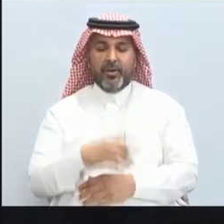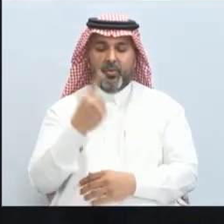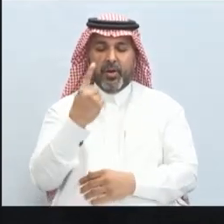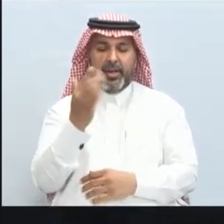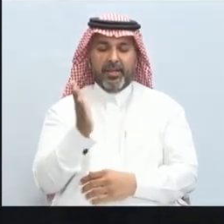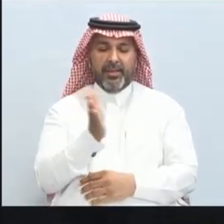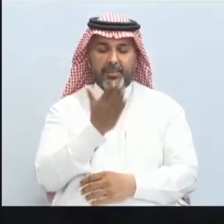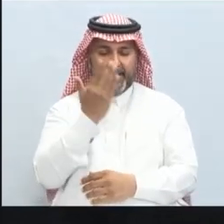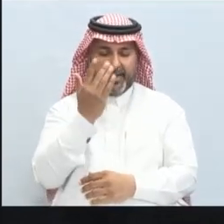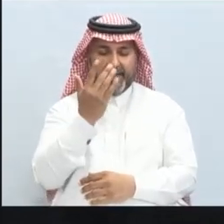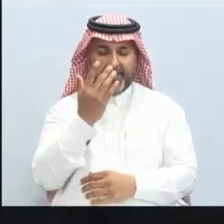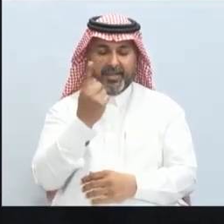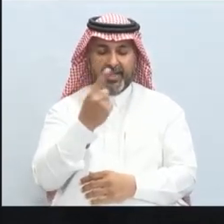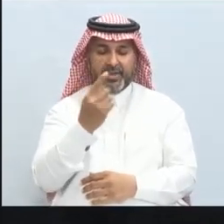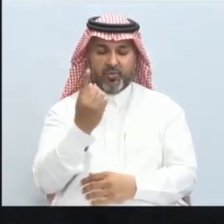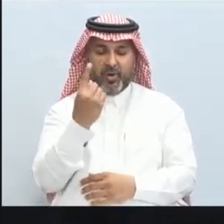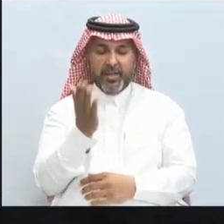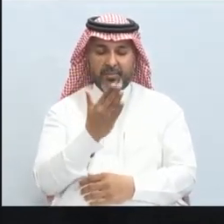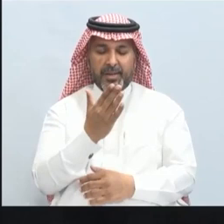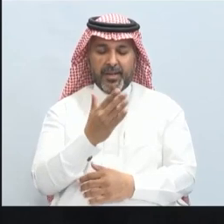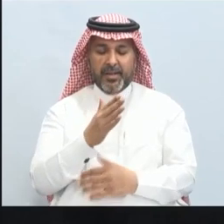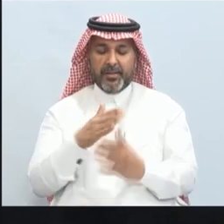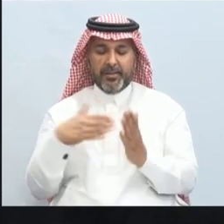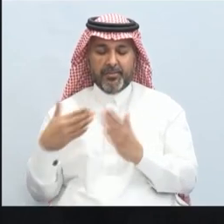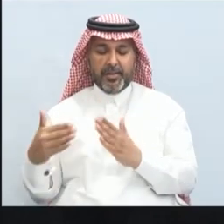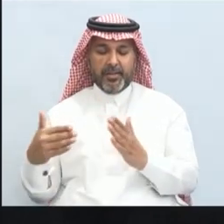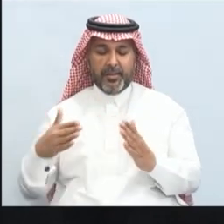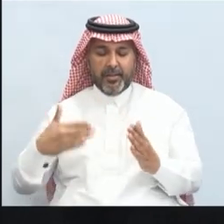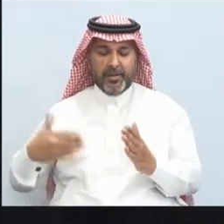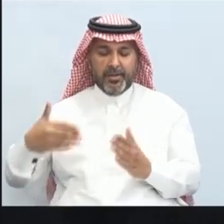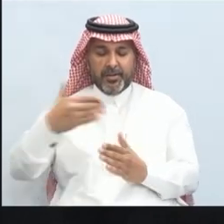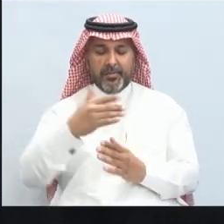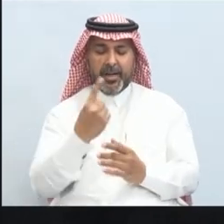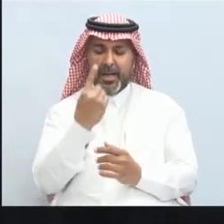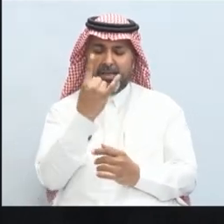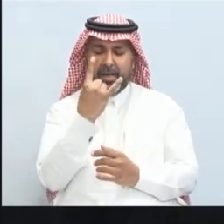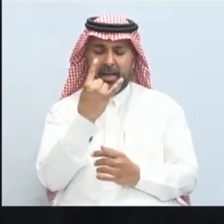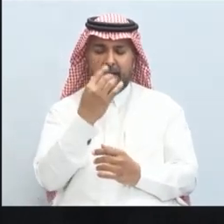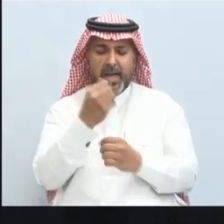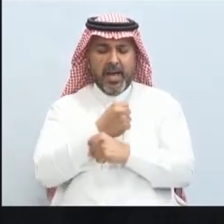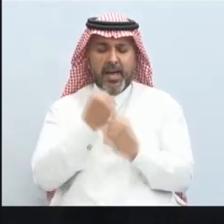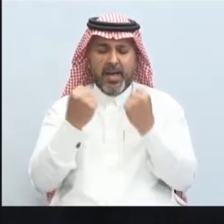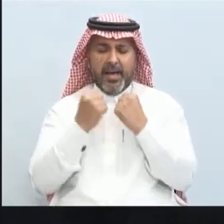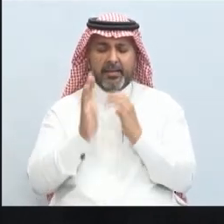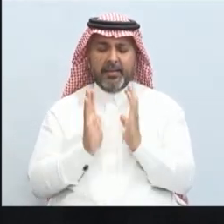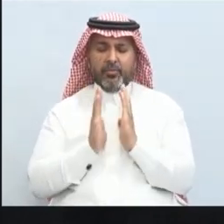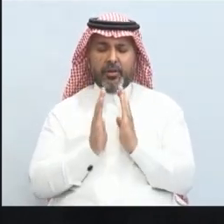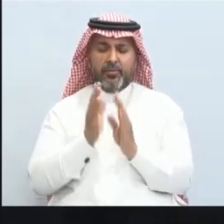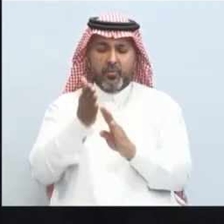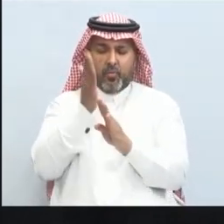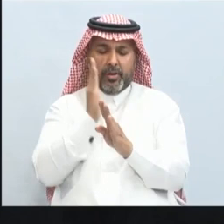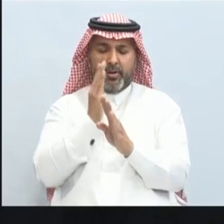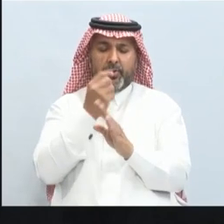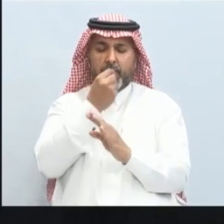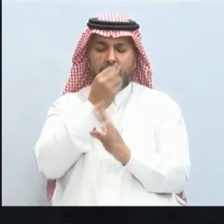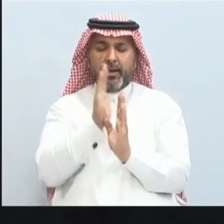لاعبين تستطيع ترتيبهم يبقى لك 10 لاعبين تستطيع يعني انك ترتبهم اما حارس المرمى خلاص الحكم واقف ورا ما يقدر يتحرك